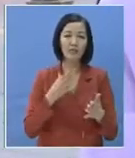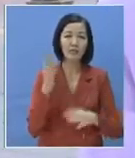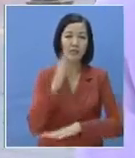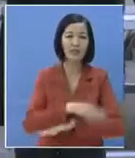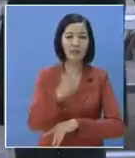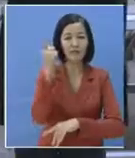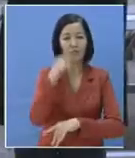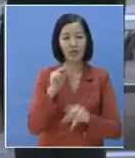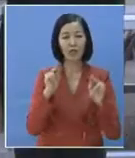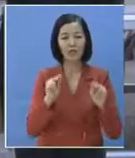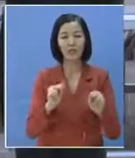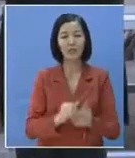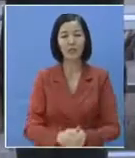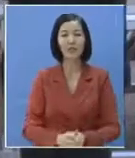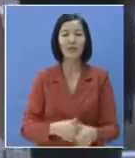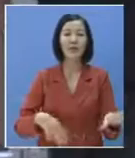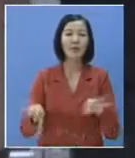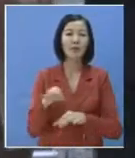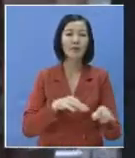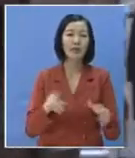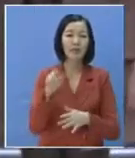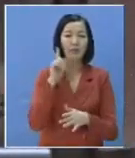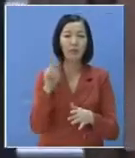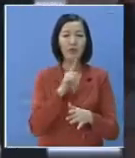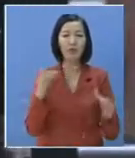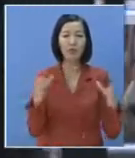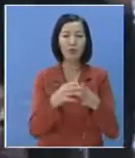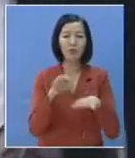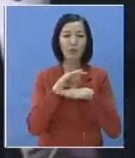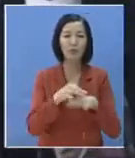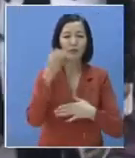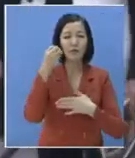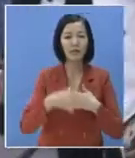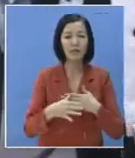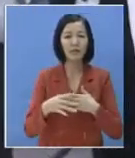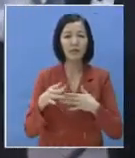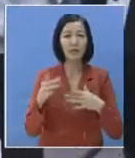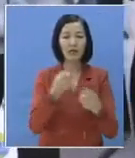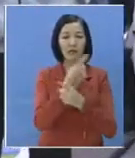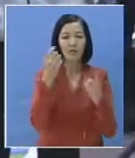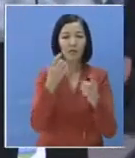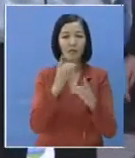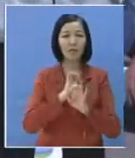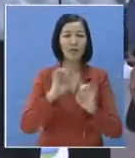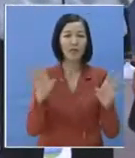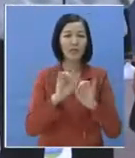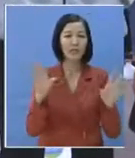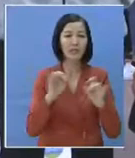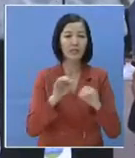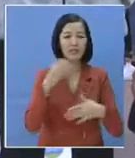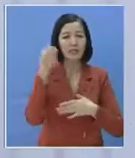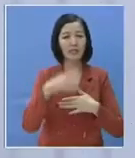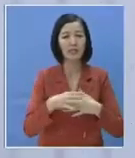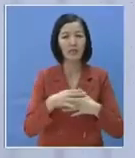добропорядочность, честность. В рамках проектного офиса молодежное движение провело в центре города информационно-разъяснительный вечер «Под одним небом» на